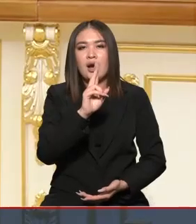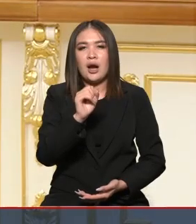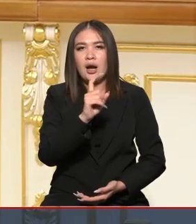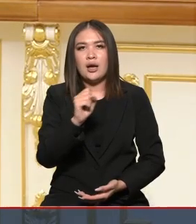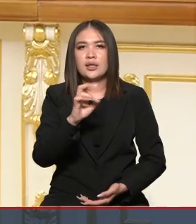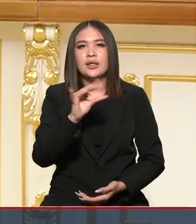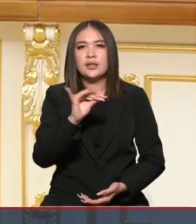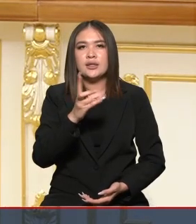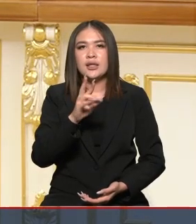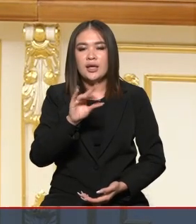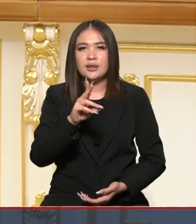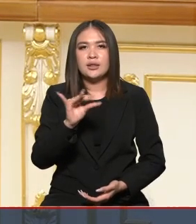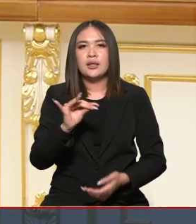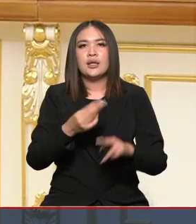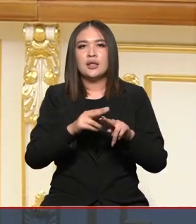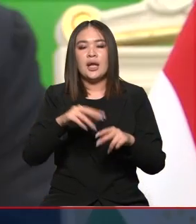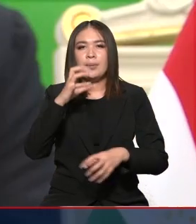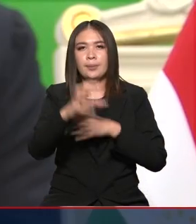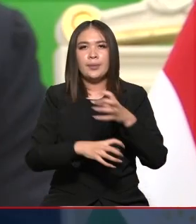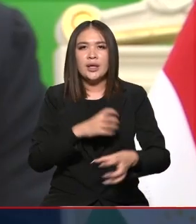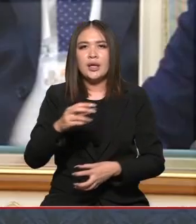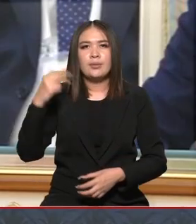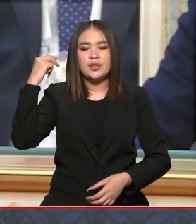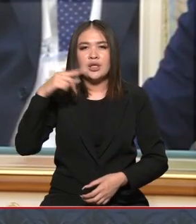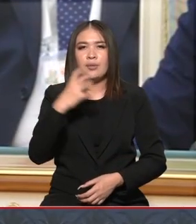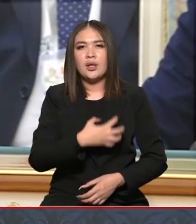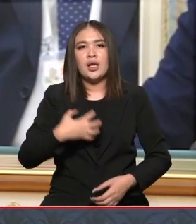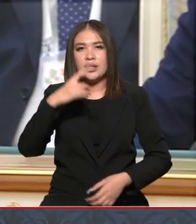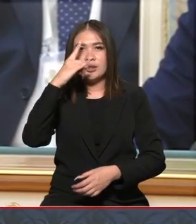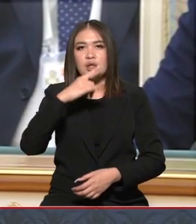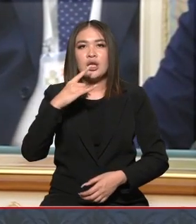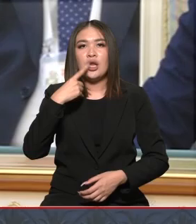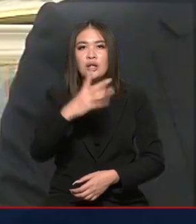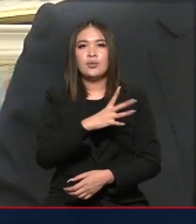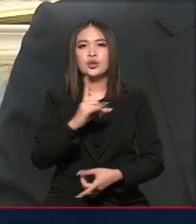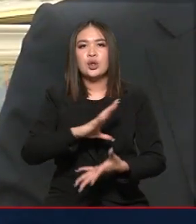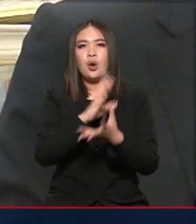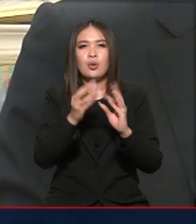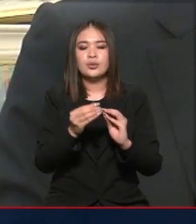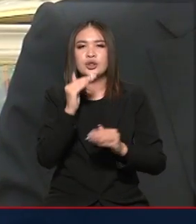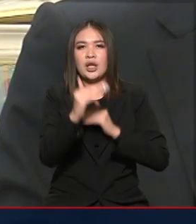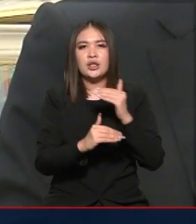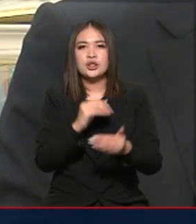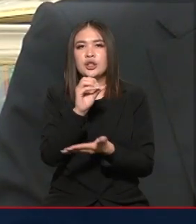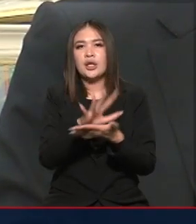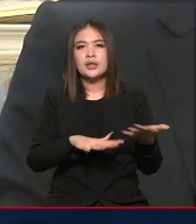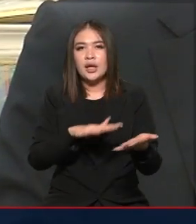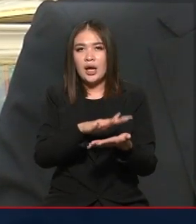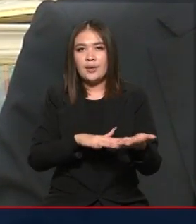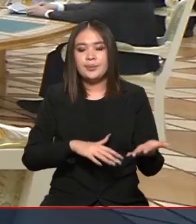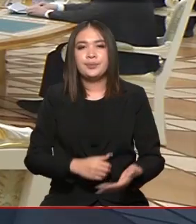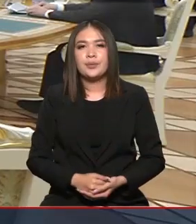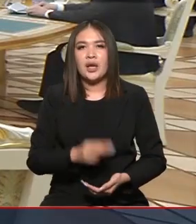сложных процессов, происходящих в мире, президент Казахстана считает важным выработку общего видения по дальнейшему развитию региональной